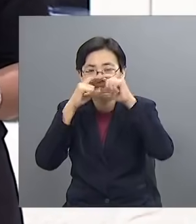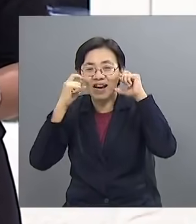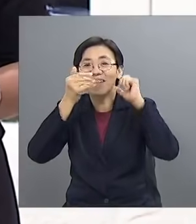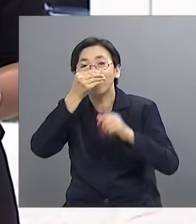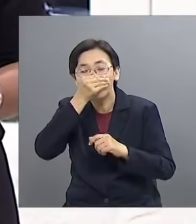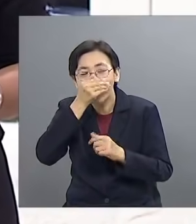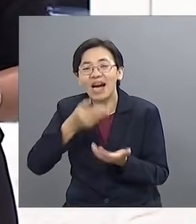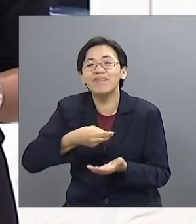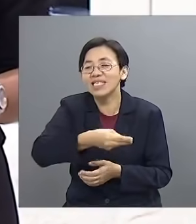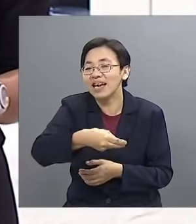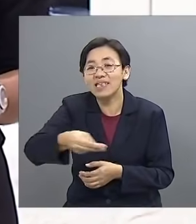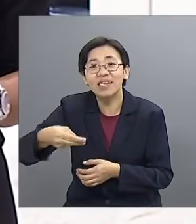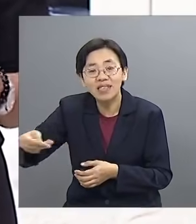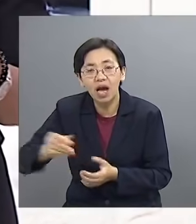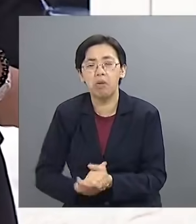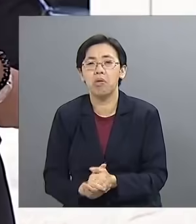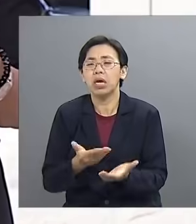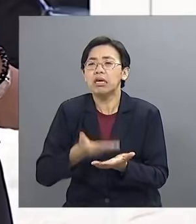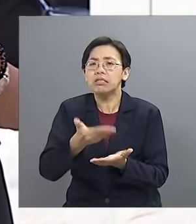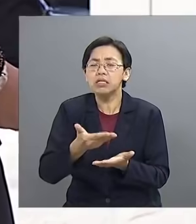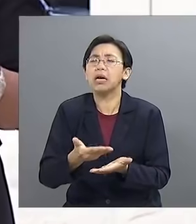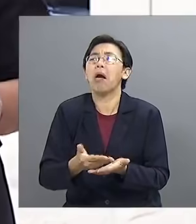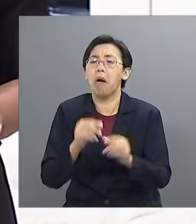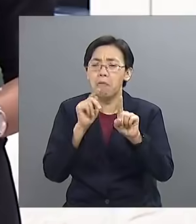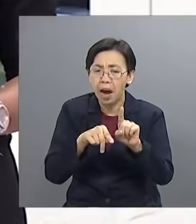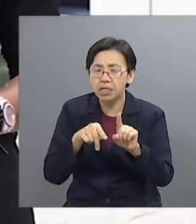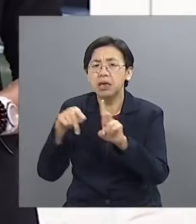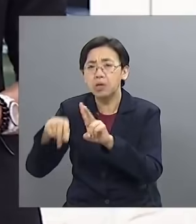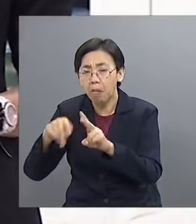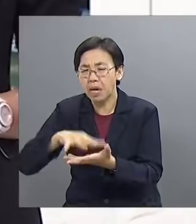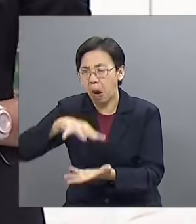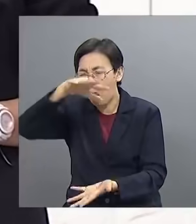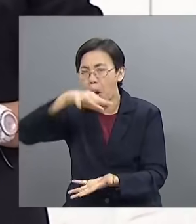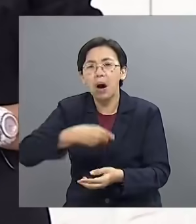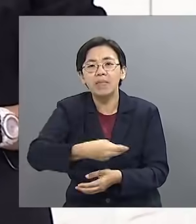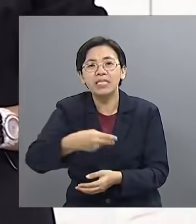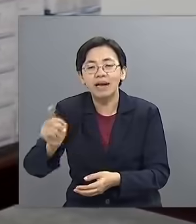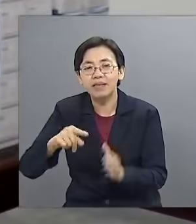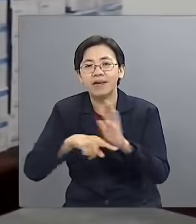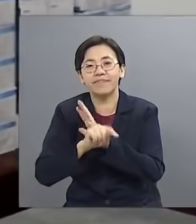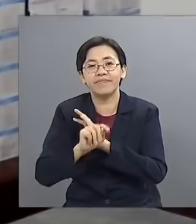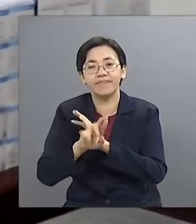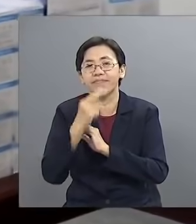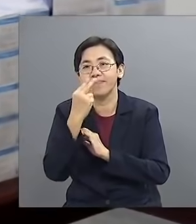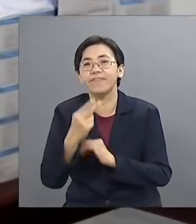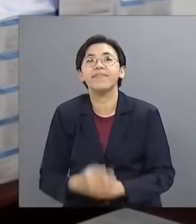เรียกว่าเป็น 1,000-2,000 กล่องกันเลยทีเดียวนะคะเหตุการณ์นี้เกิดขึ้นที่จังหวัดตราดค่ะ